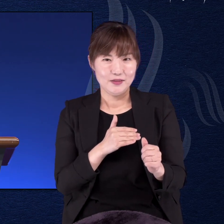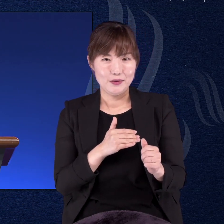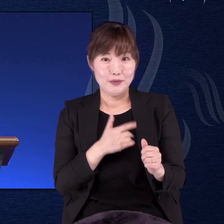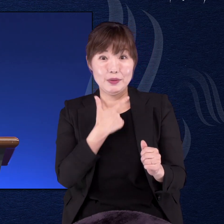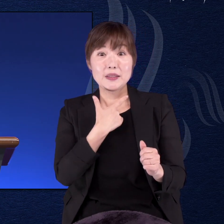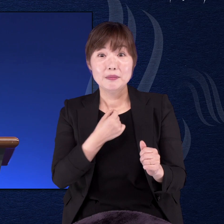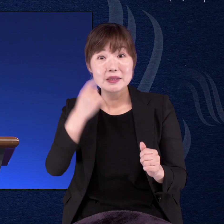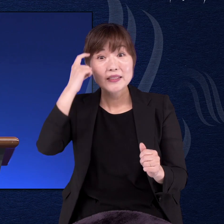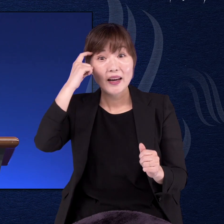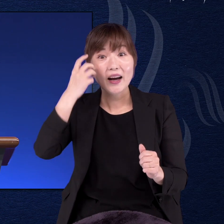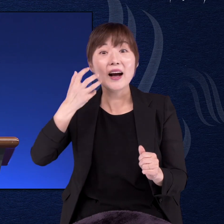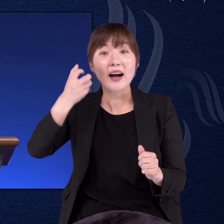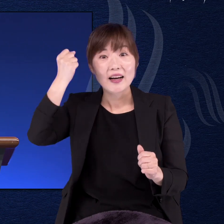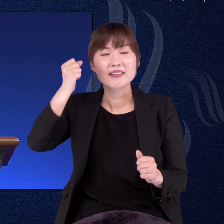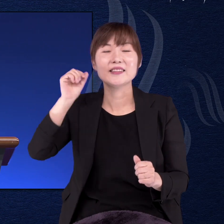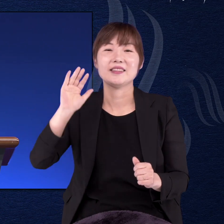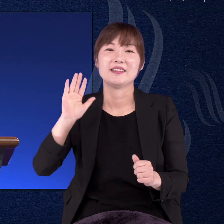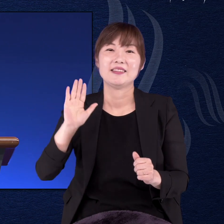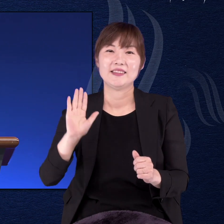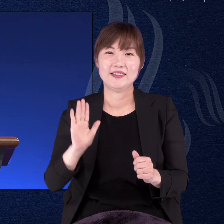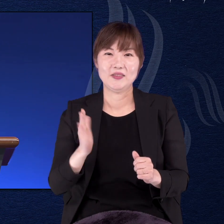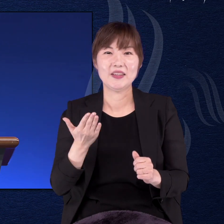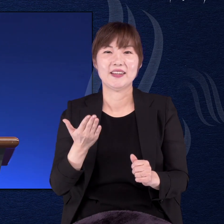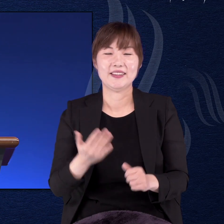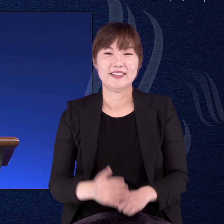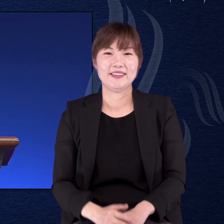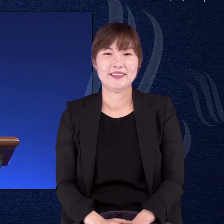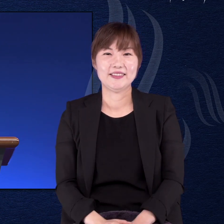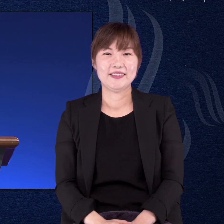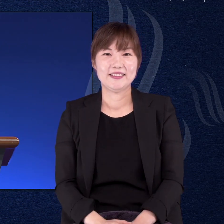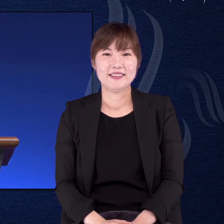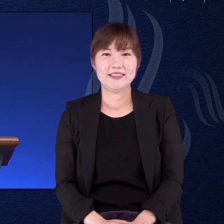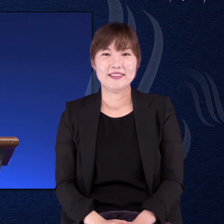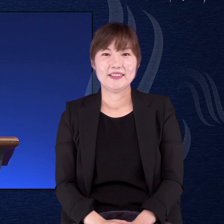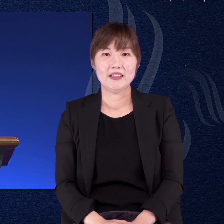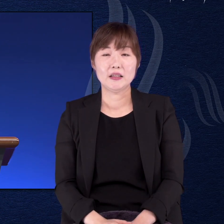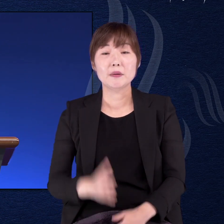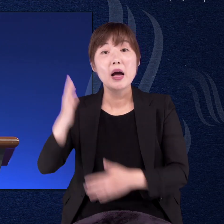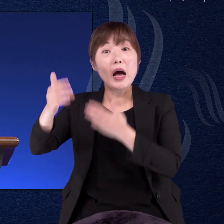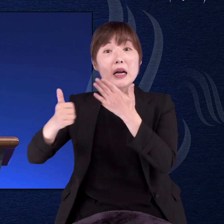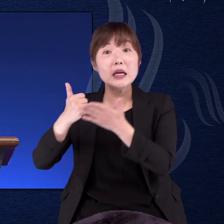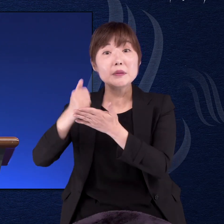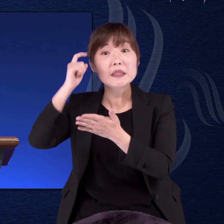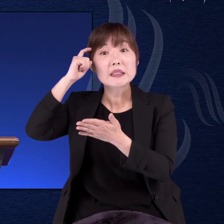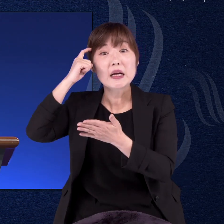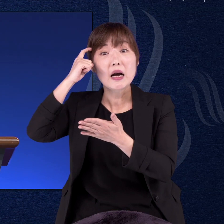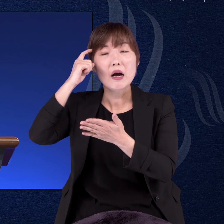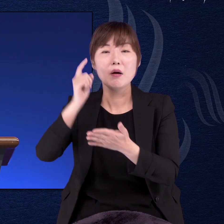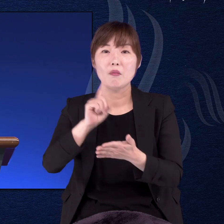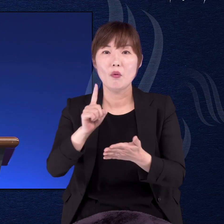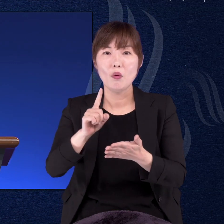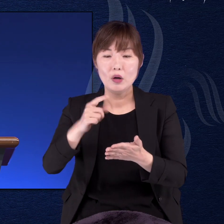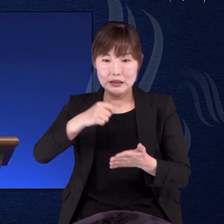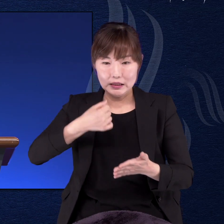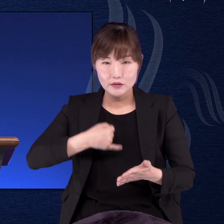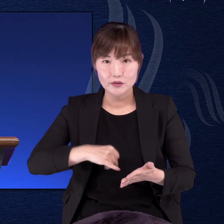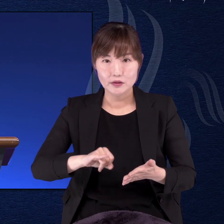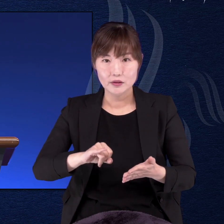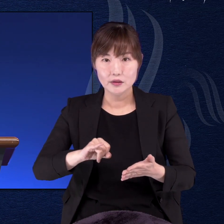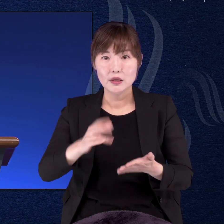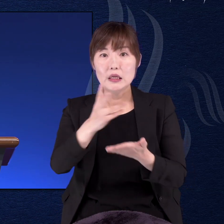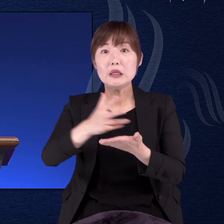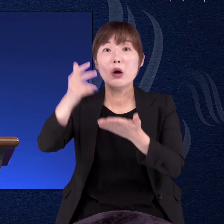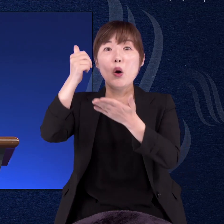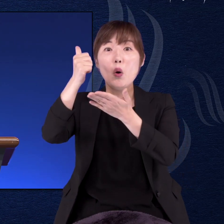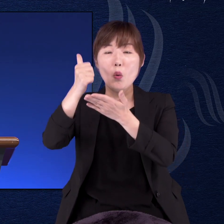그런데 하나님은 자식들은 여호와의 기업이라고 말씀을 하셨습니다.